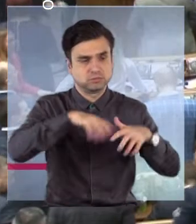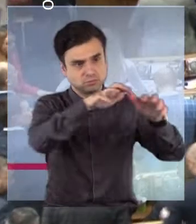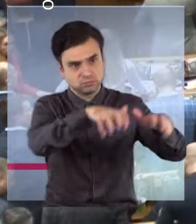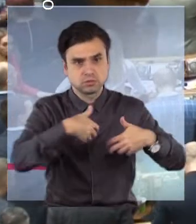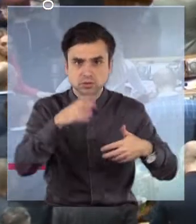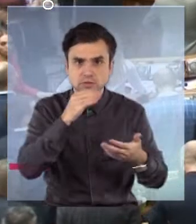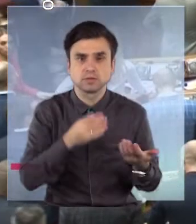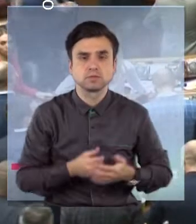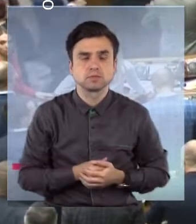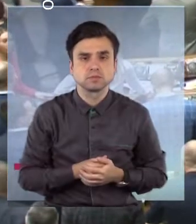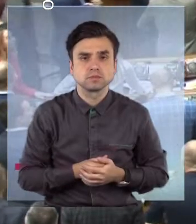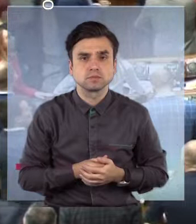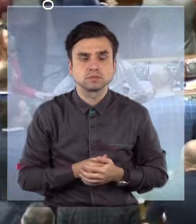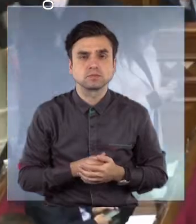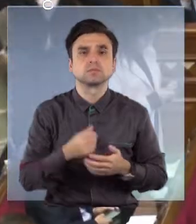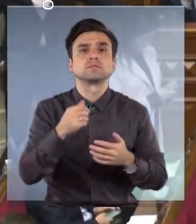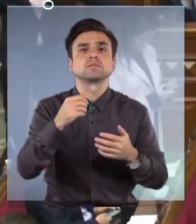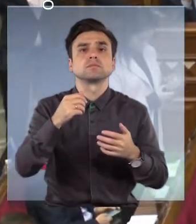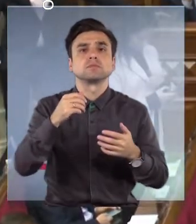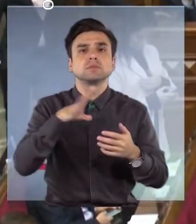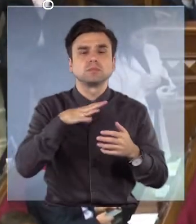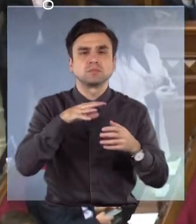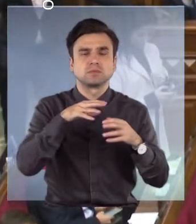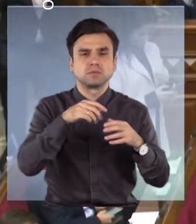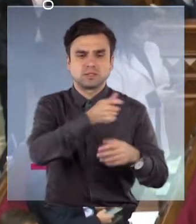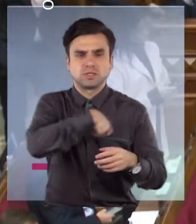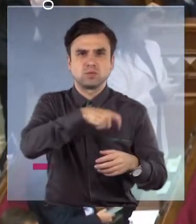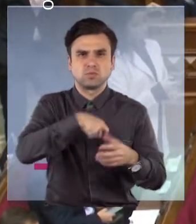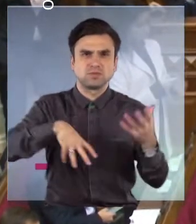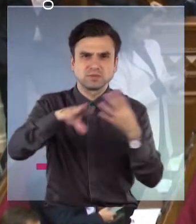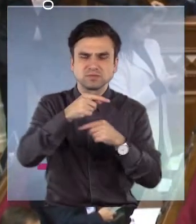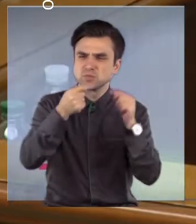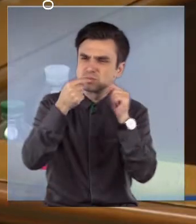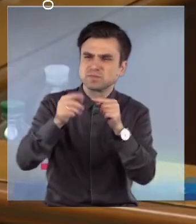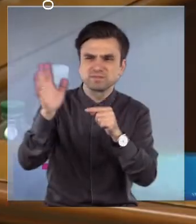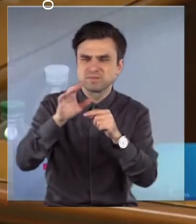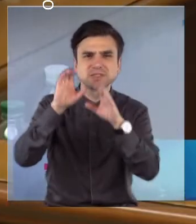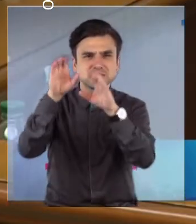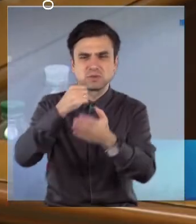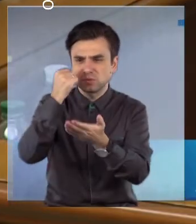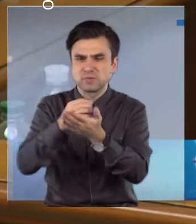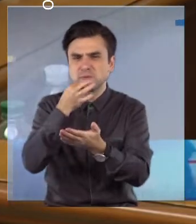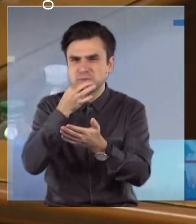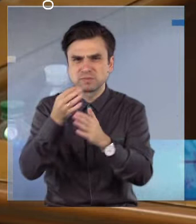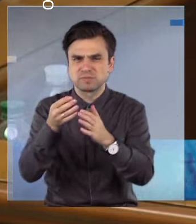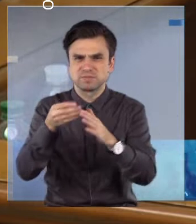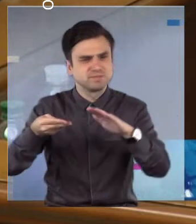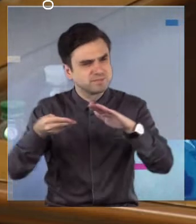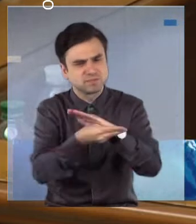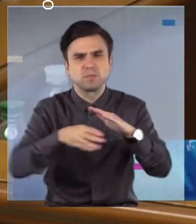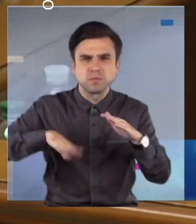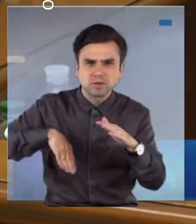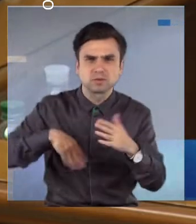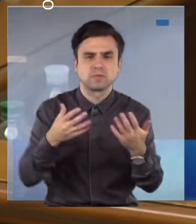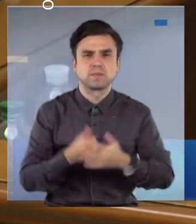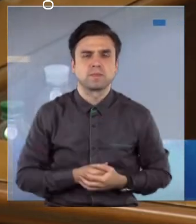такий законопроект, продовжити мораторій на продаж землі та провести всеукраїнський референдум. Не бійтеся